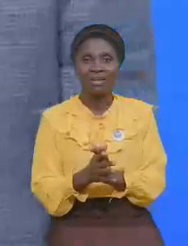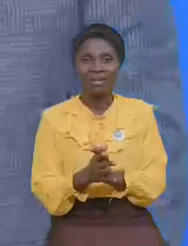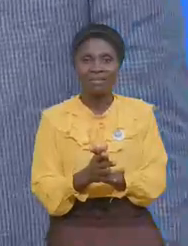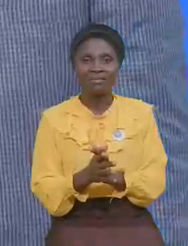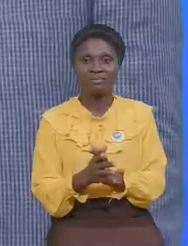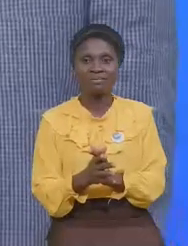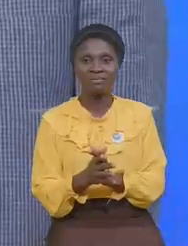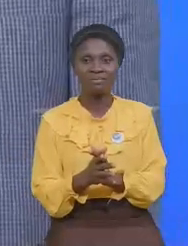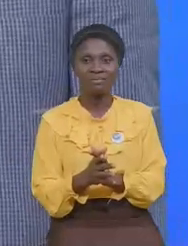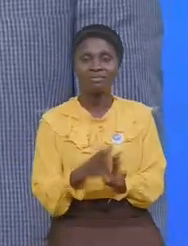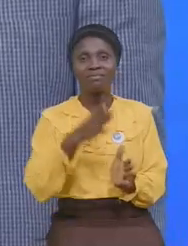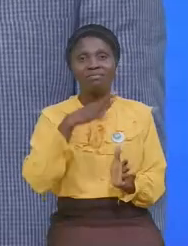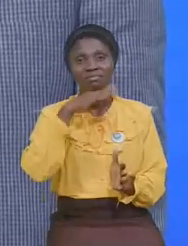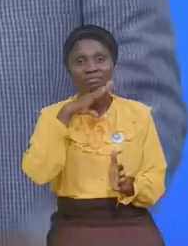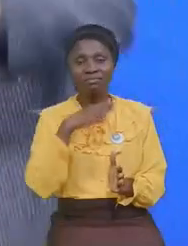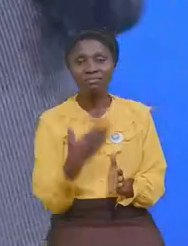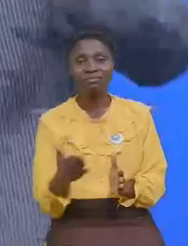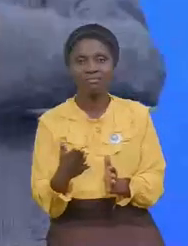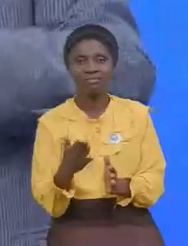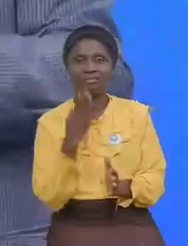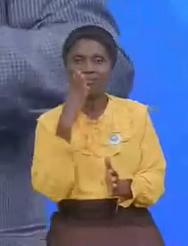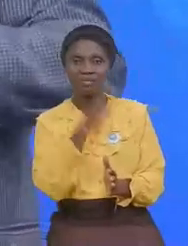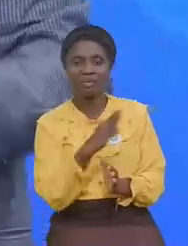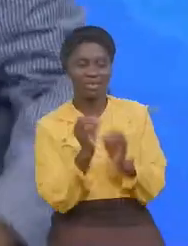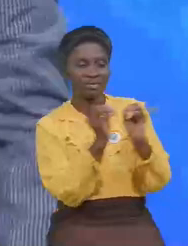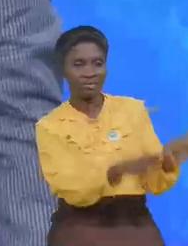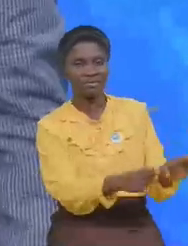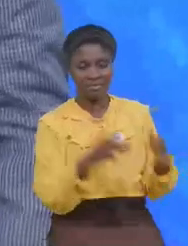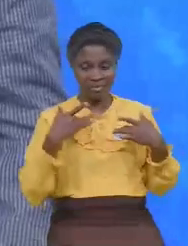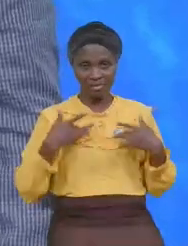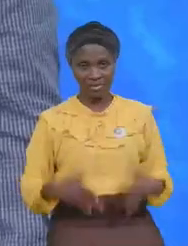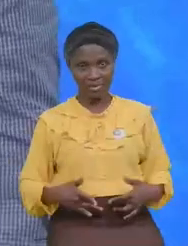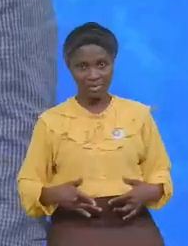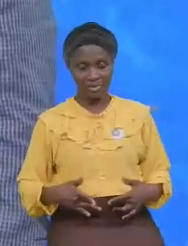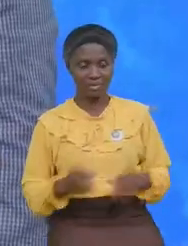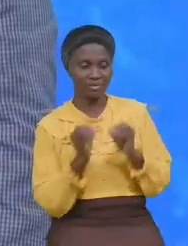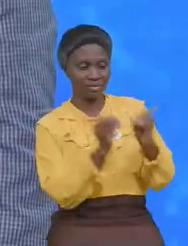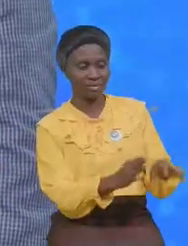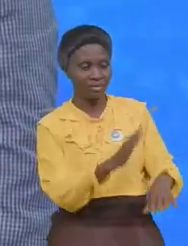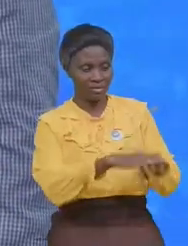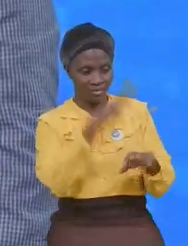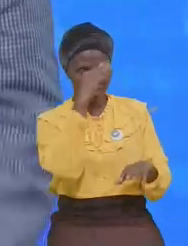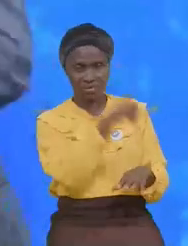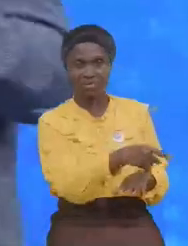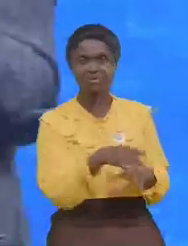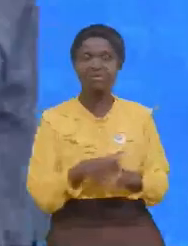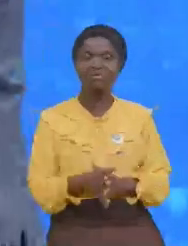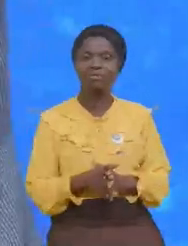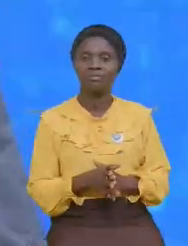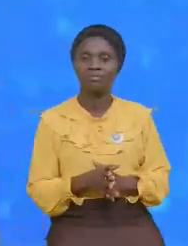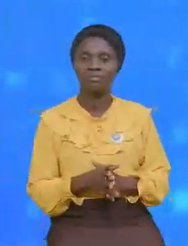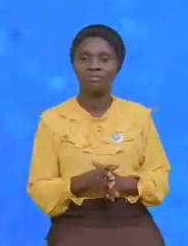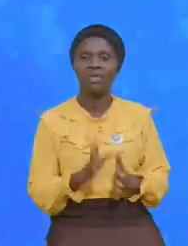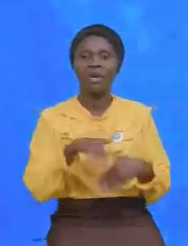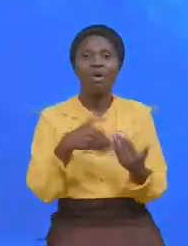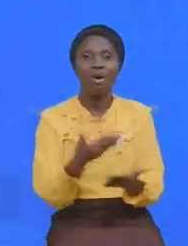dans cette poubelle. Les critiques sont déposées dans cette poubelle. Le découragement de lui-même, tout est déposé dans cette